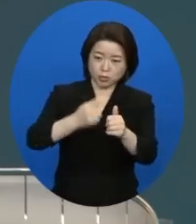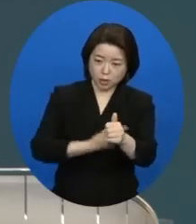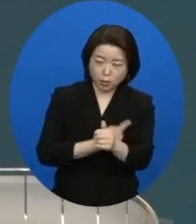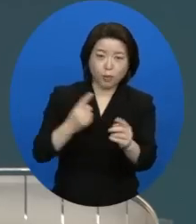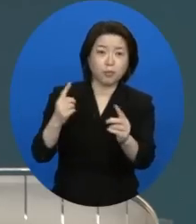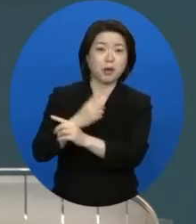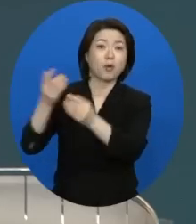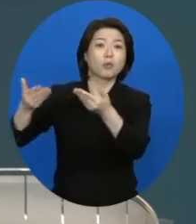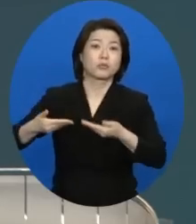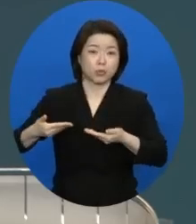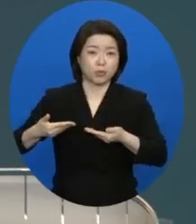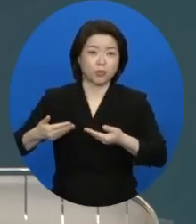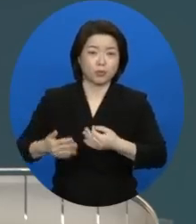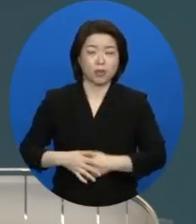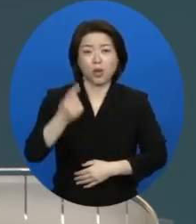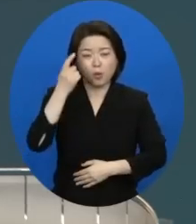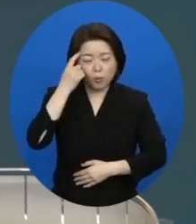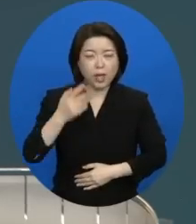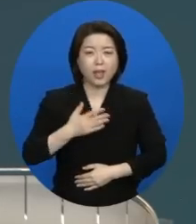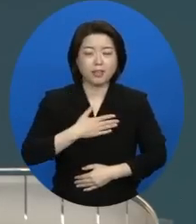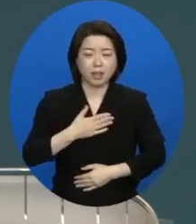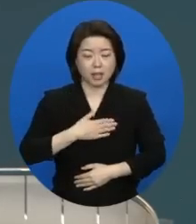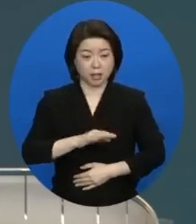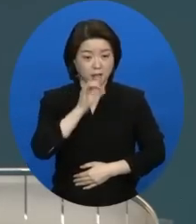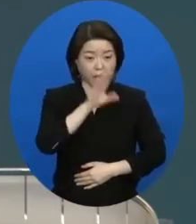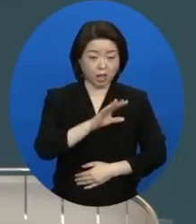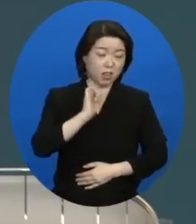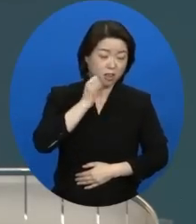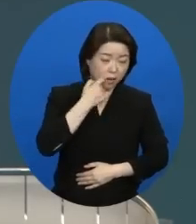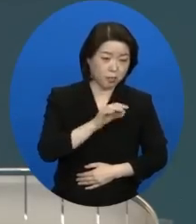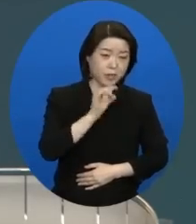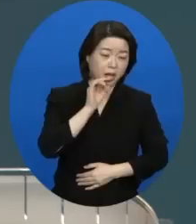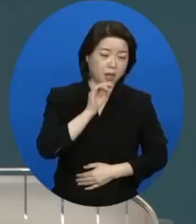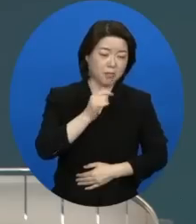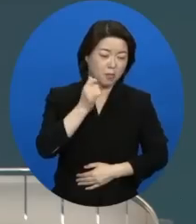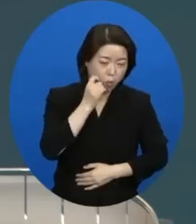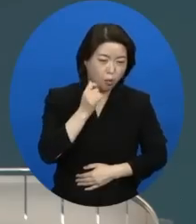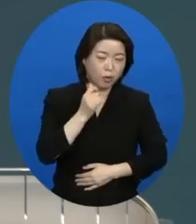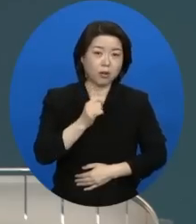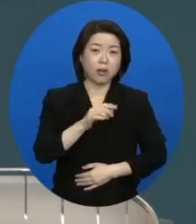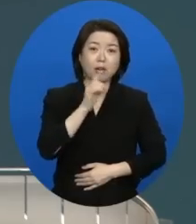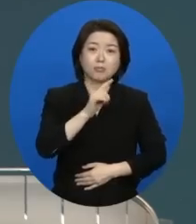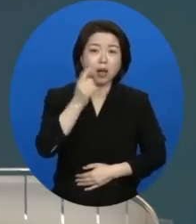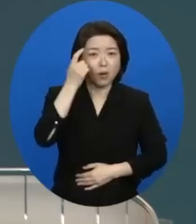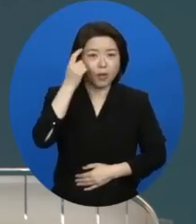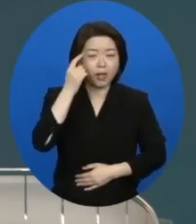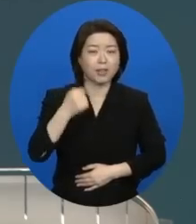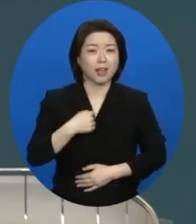해주신다는데 왜 내가 안 된다, 어렵다, 못하겠다고 하냐 말이에요.